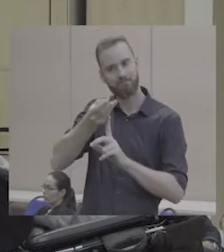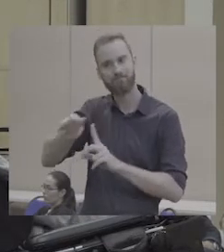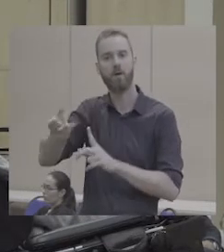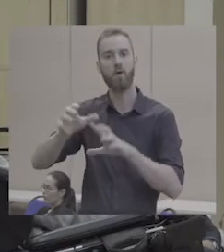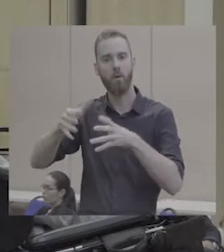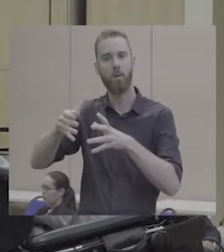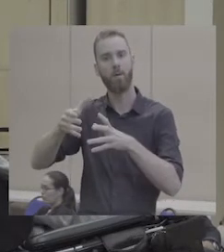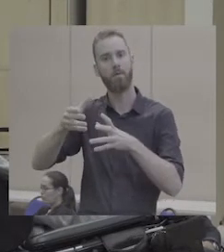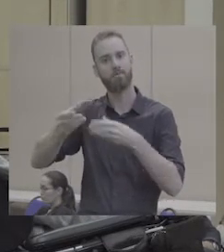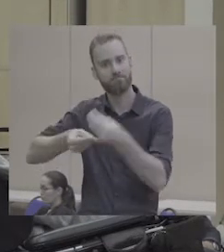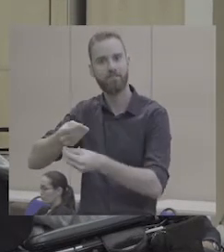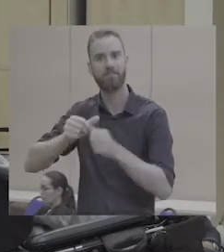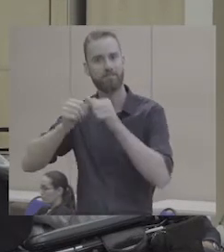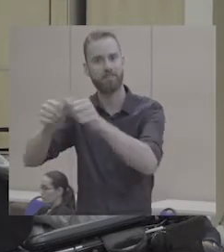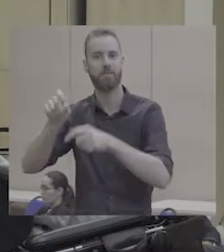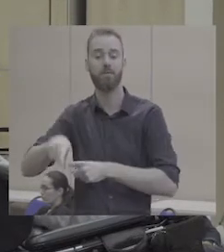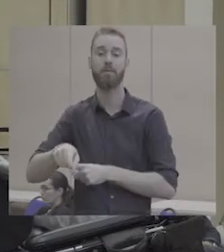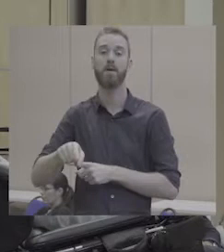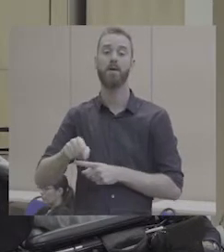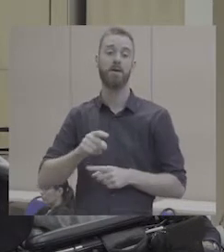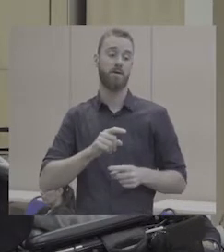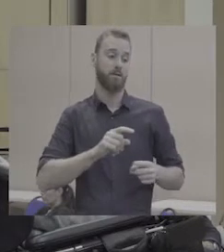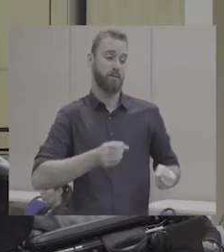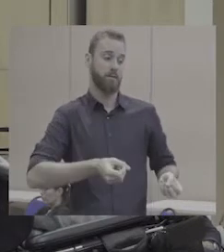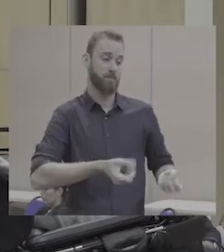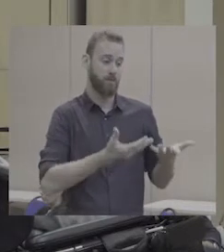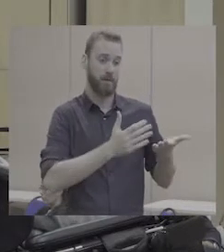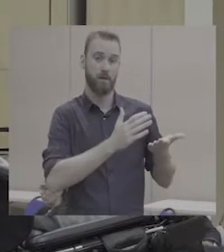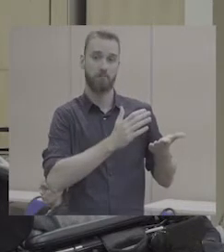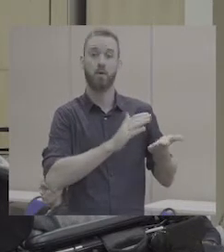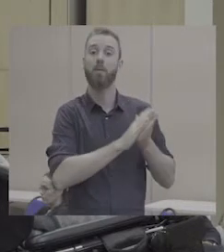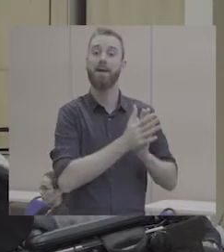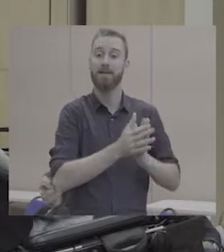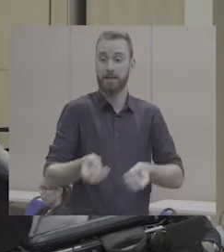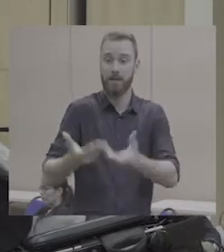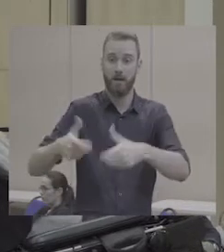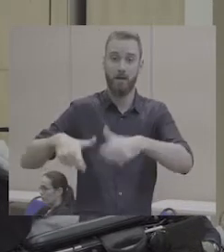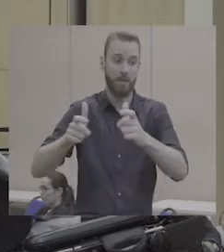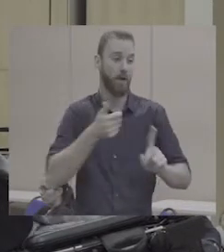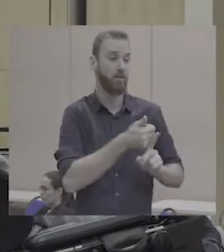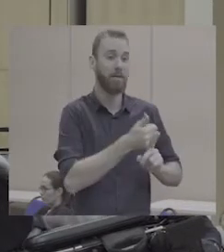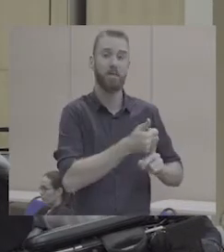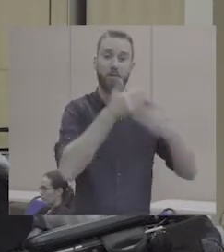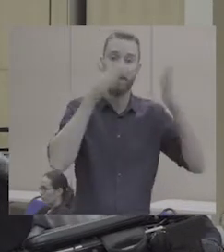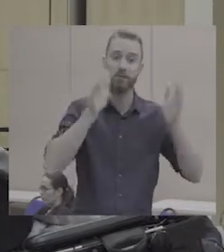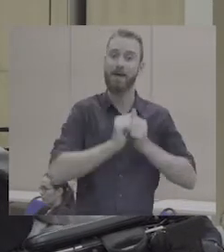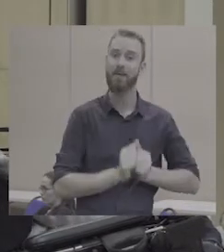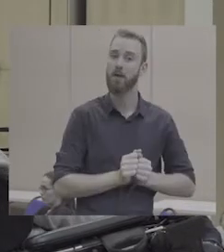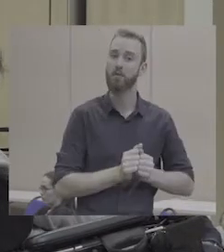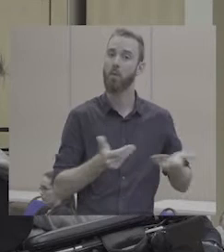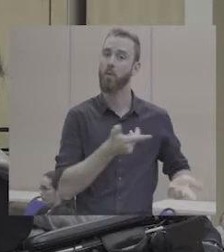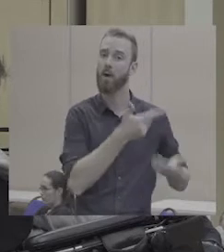groupe. Et puis oui, le promoteur, tantôt Pierre l'a dit, le promoteur, c'est quoi son ouverture par rapport à faire des adaptations?